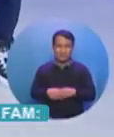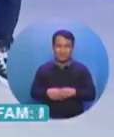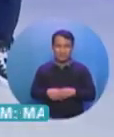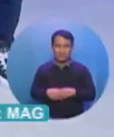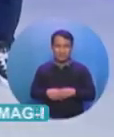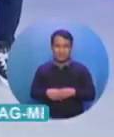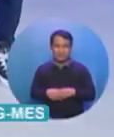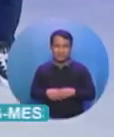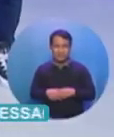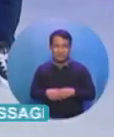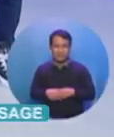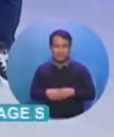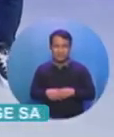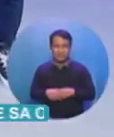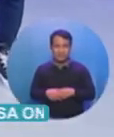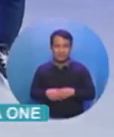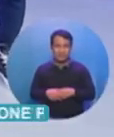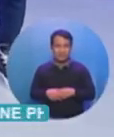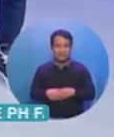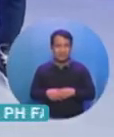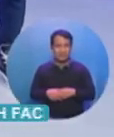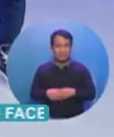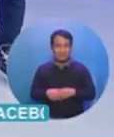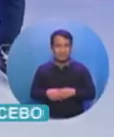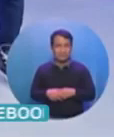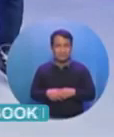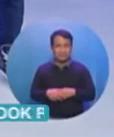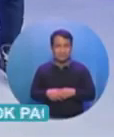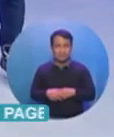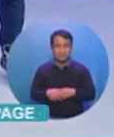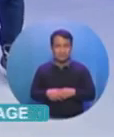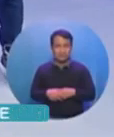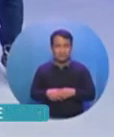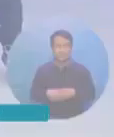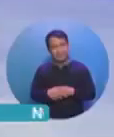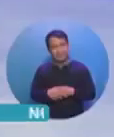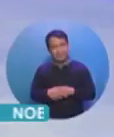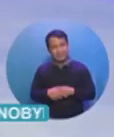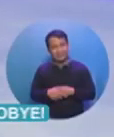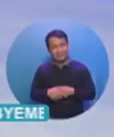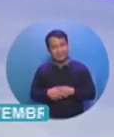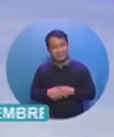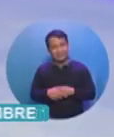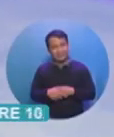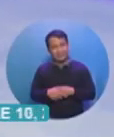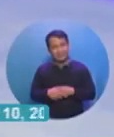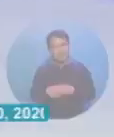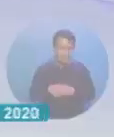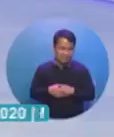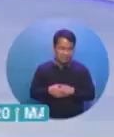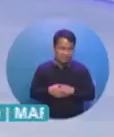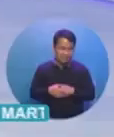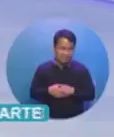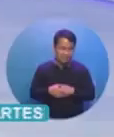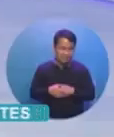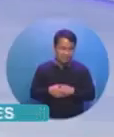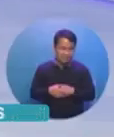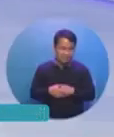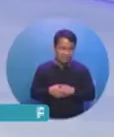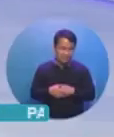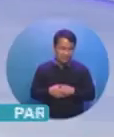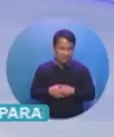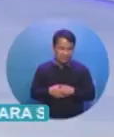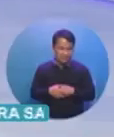akong inutang na itlog. Wala nga akong pera, mautang pa ako. Loko, ano pong ginagawa nyo? Kagaling ko lang po